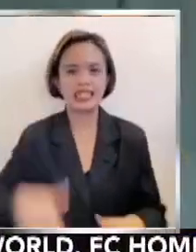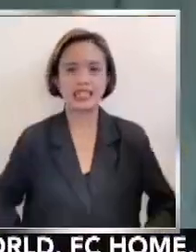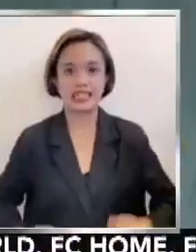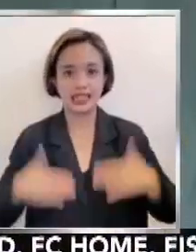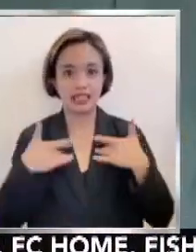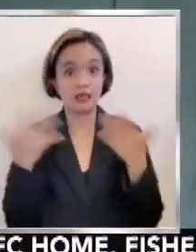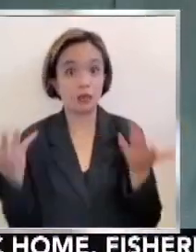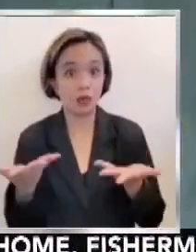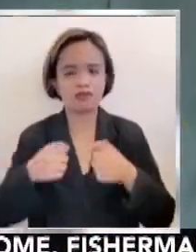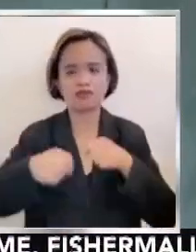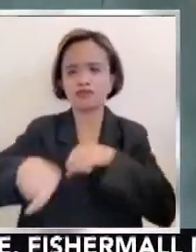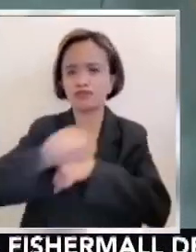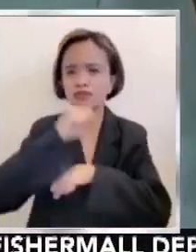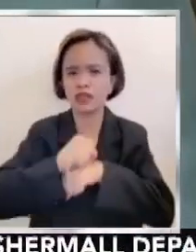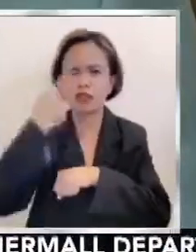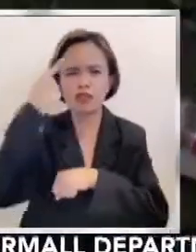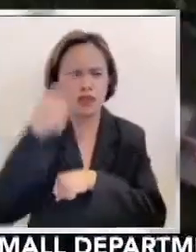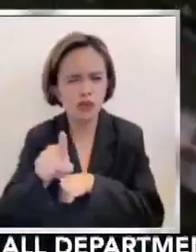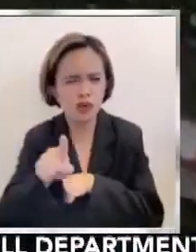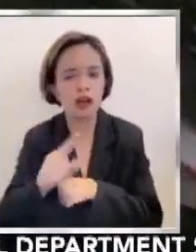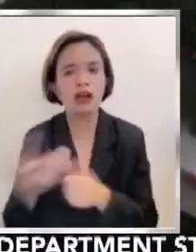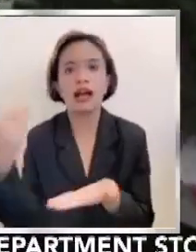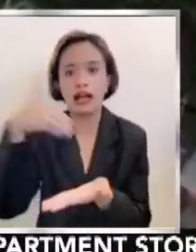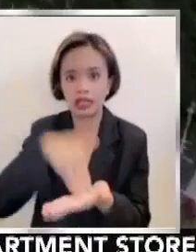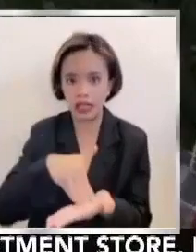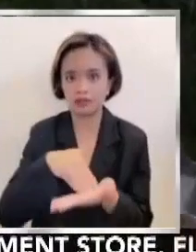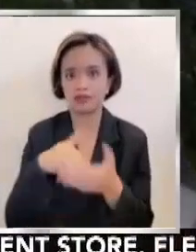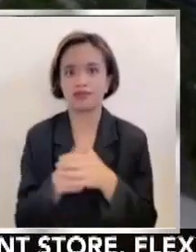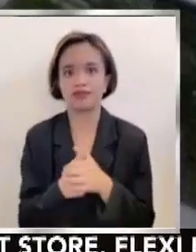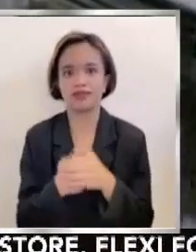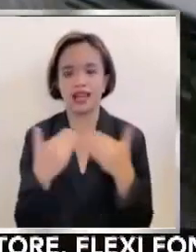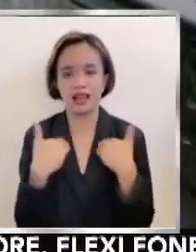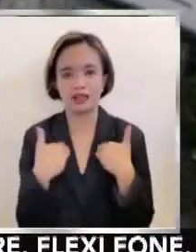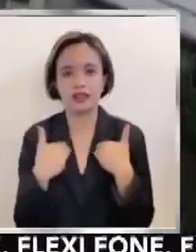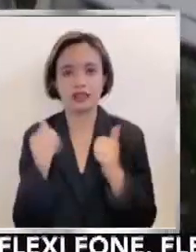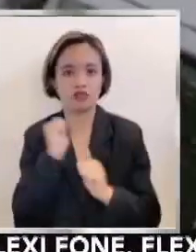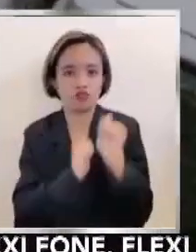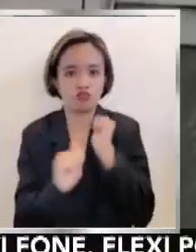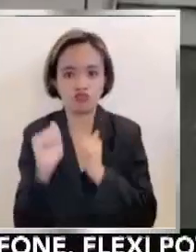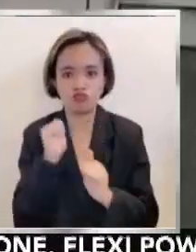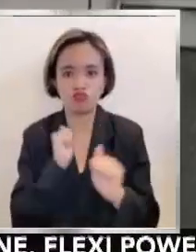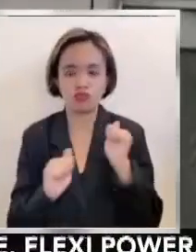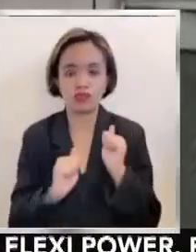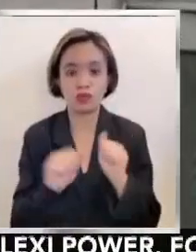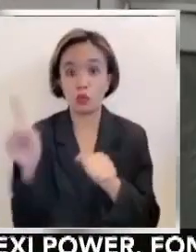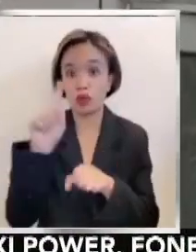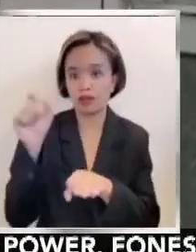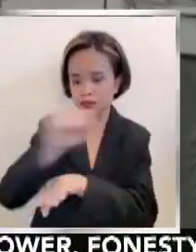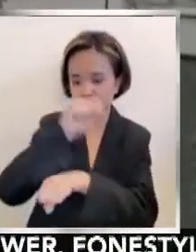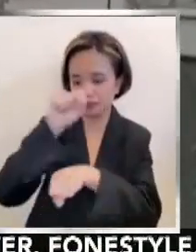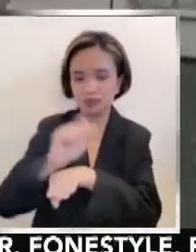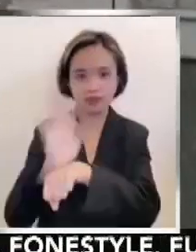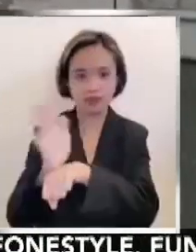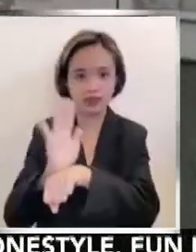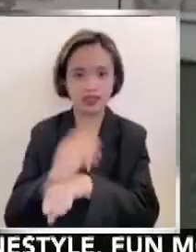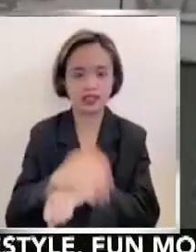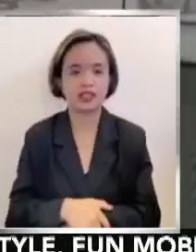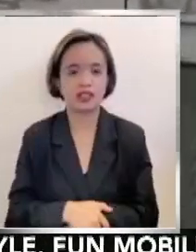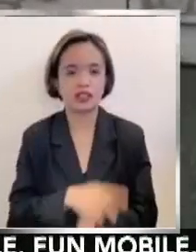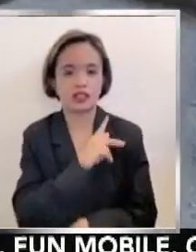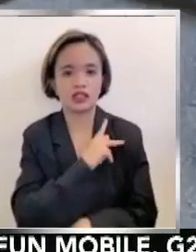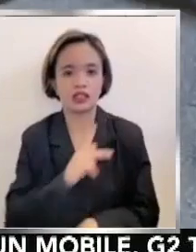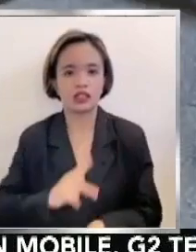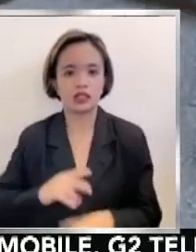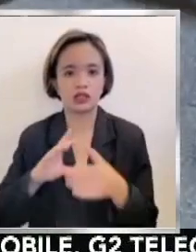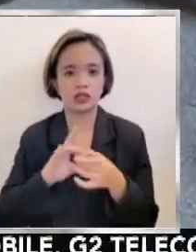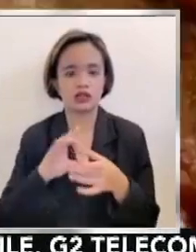Singapore para sa isa na namang big break. Ang upcoming Singaporean movie na King of Hawkers na